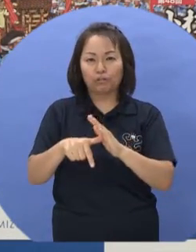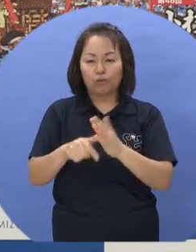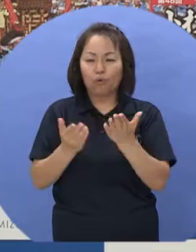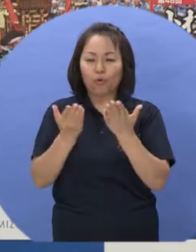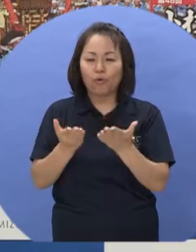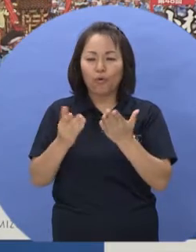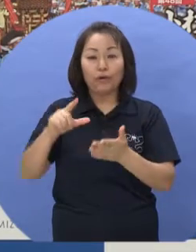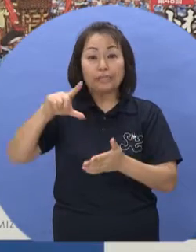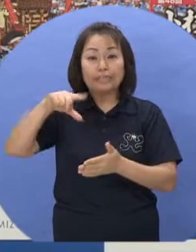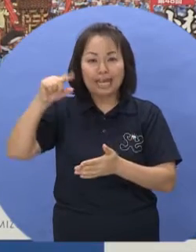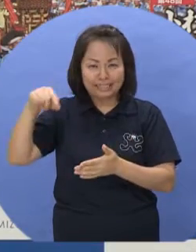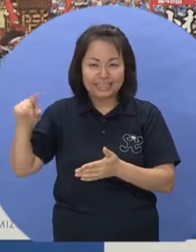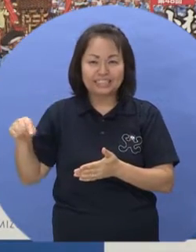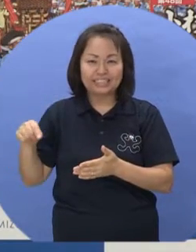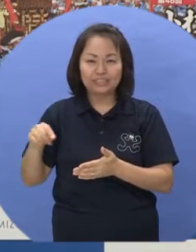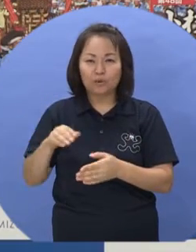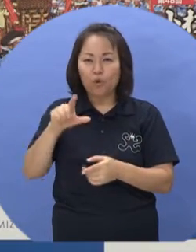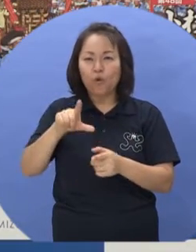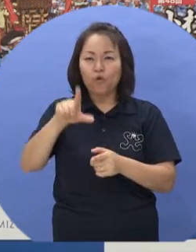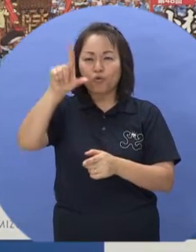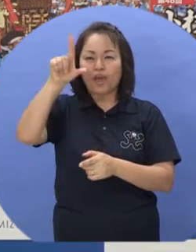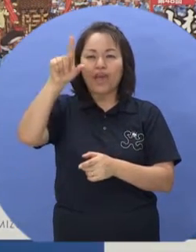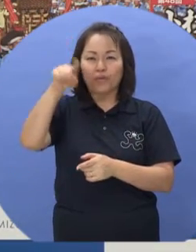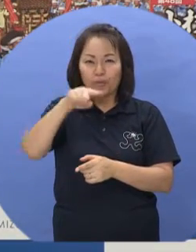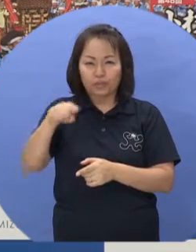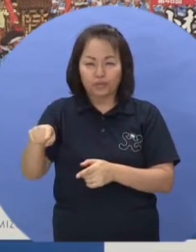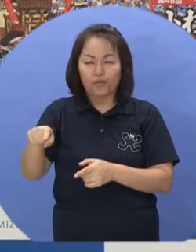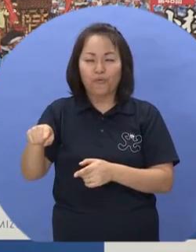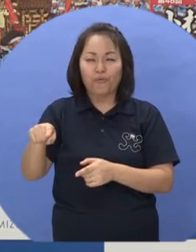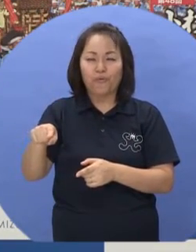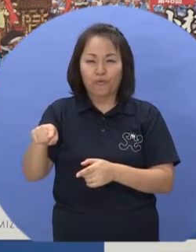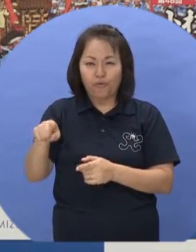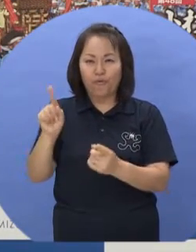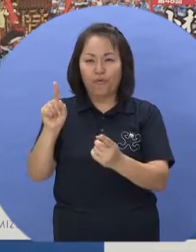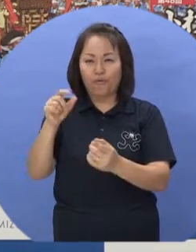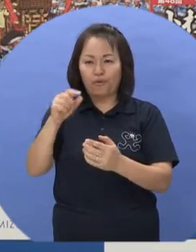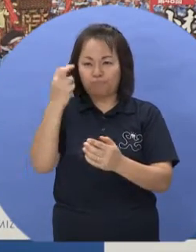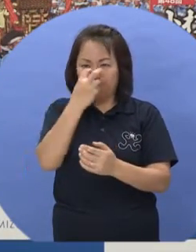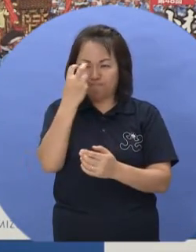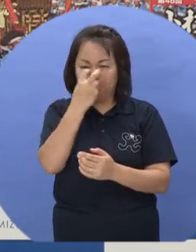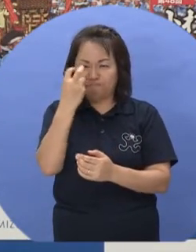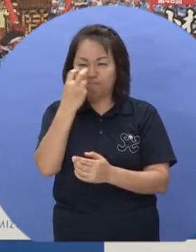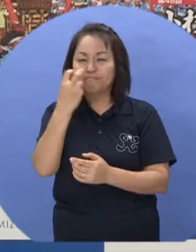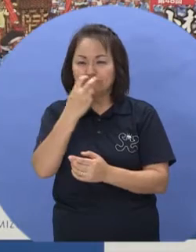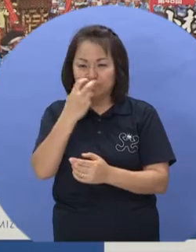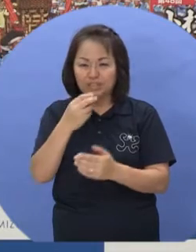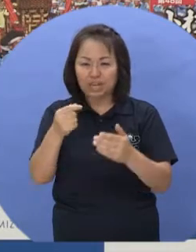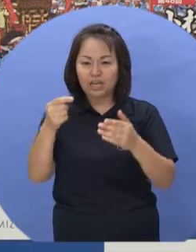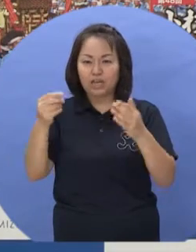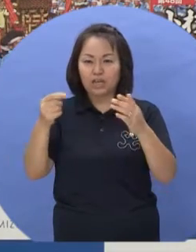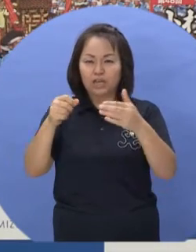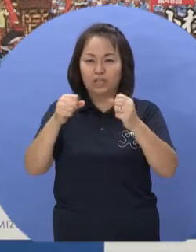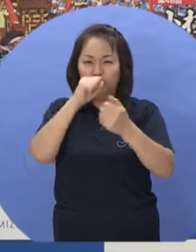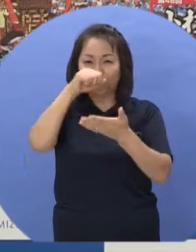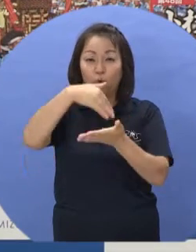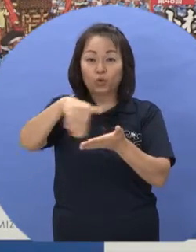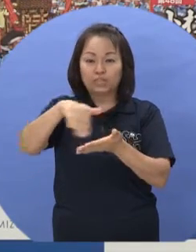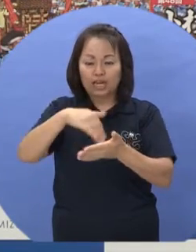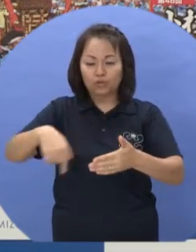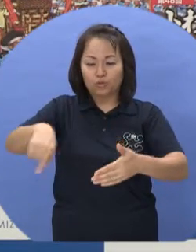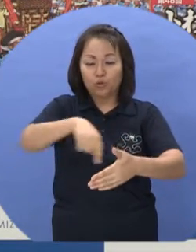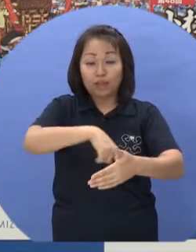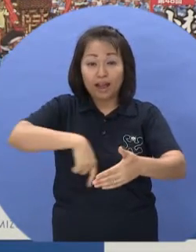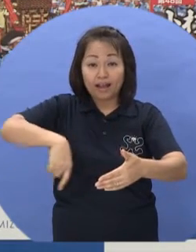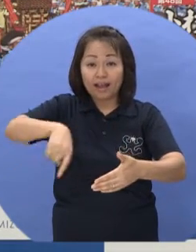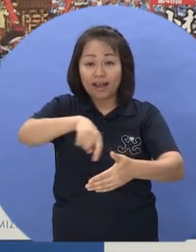位の方から対象とさせていただいて、予算の範囲内でできる限りの方を応援していきたいというふ